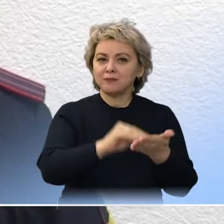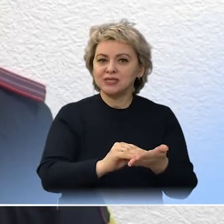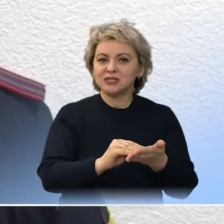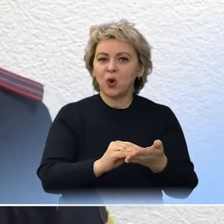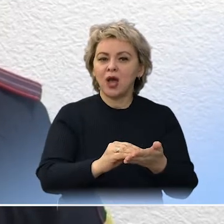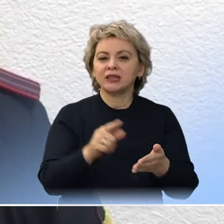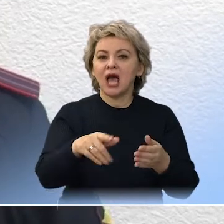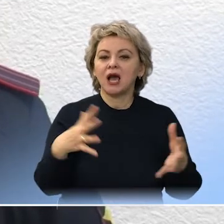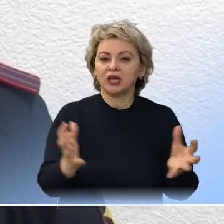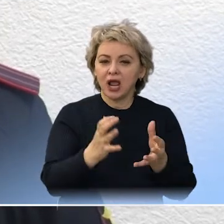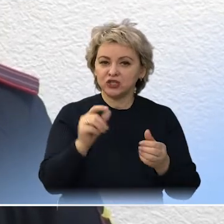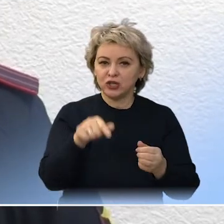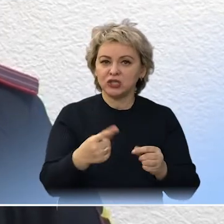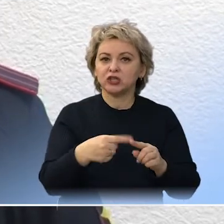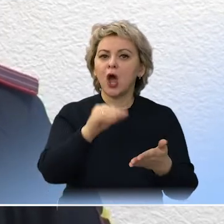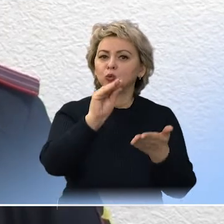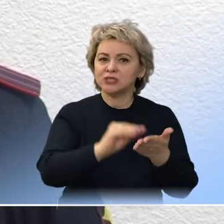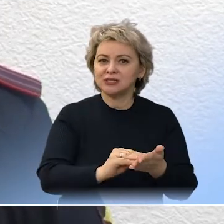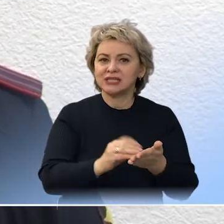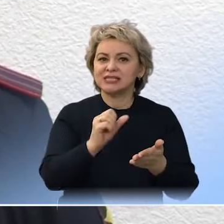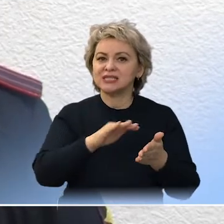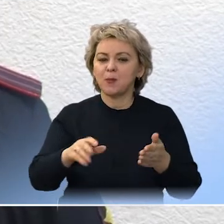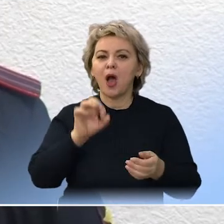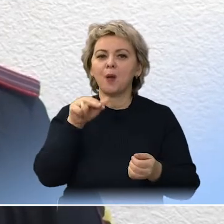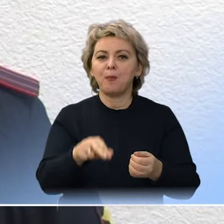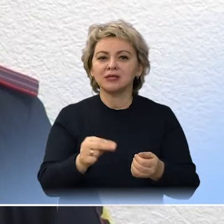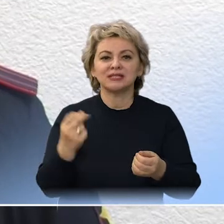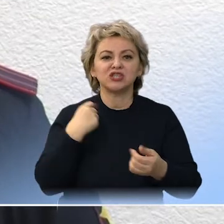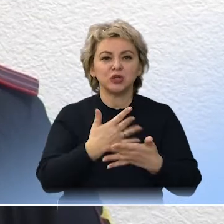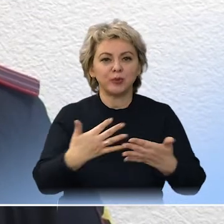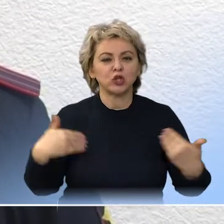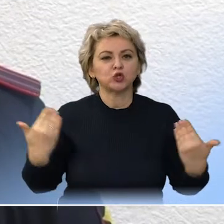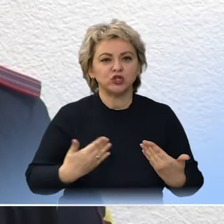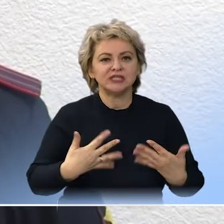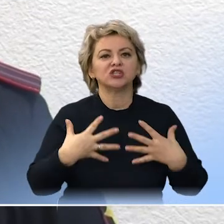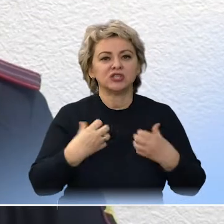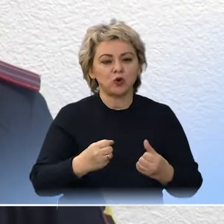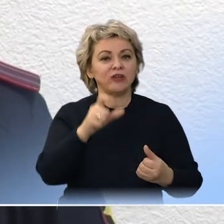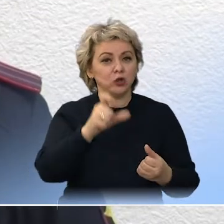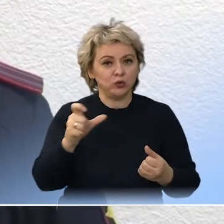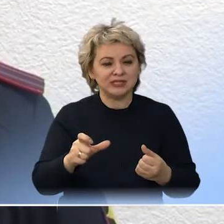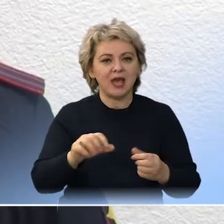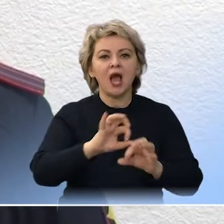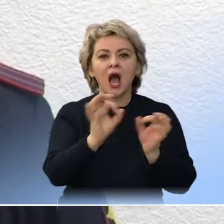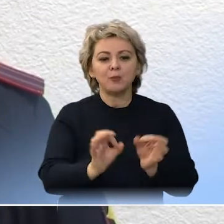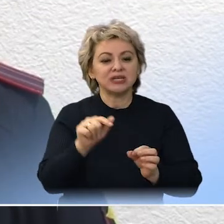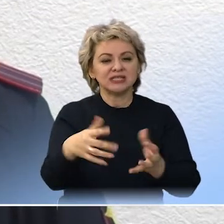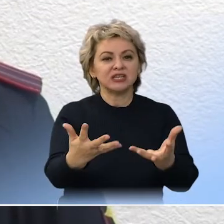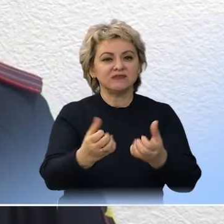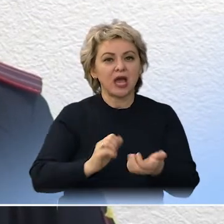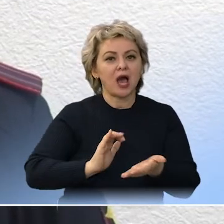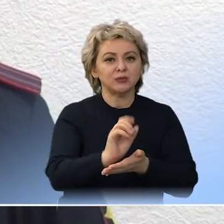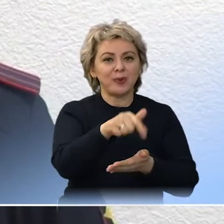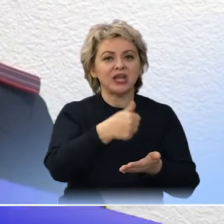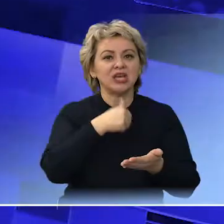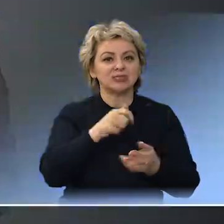ее на ответственное хранение. Для установления степени опасности продукции для жизни и здоровья потребителей образцы изъятого алкоголя направлены